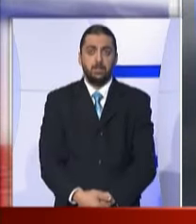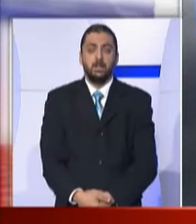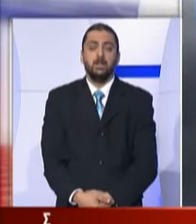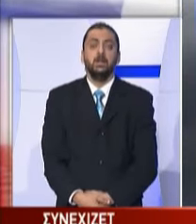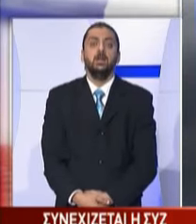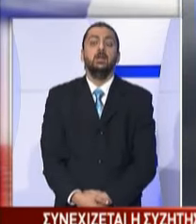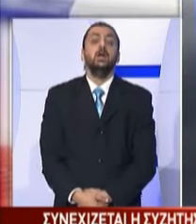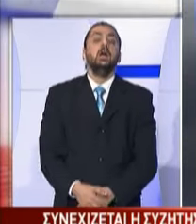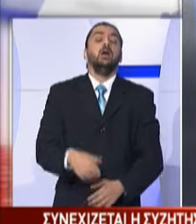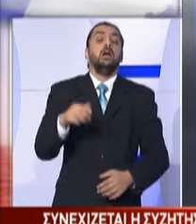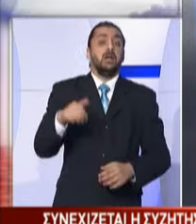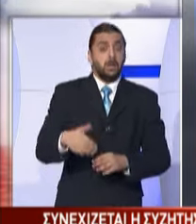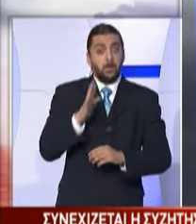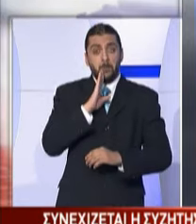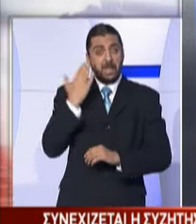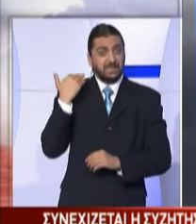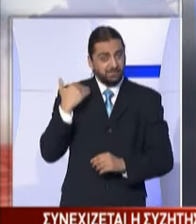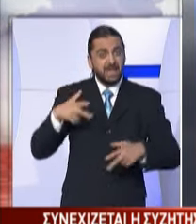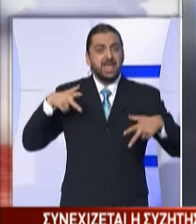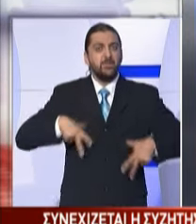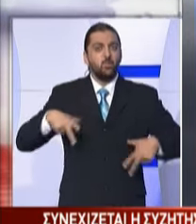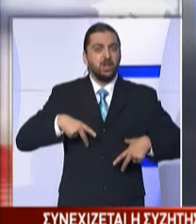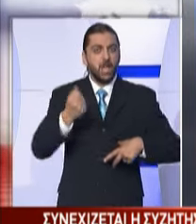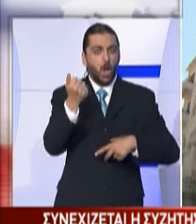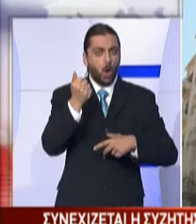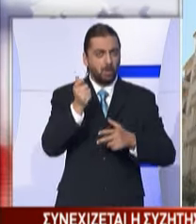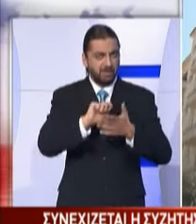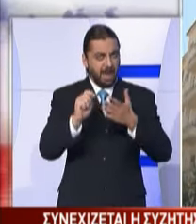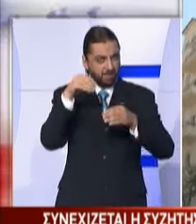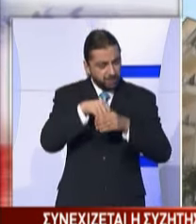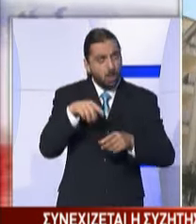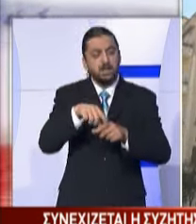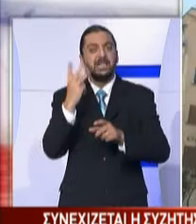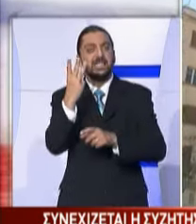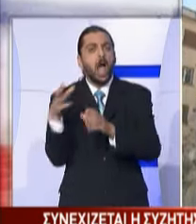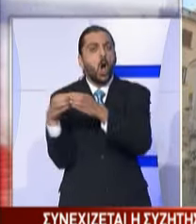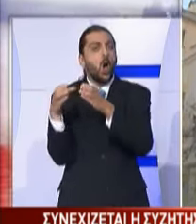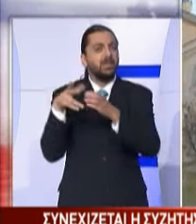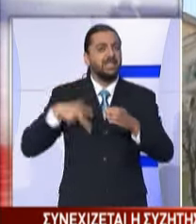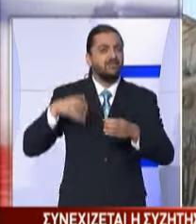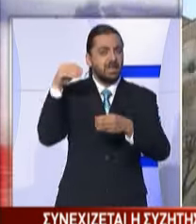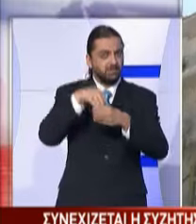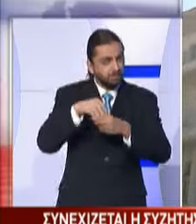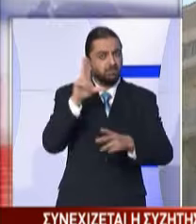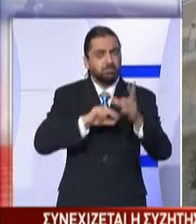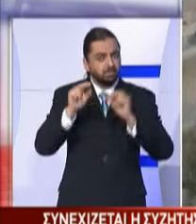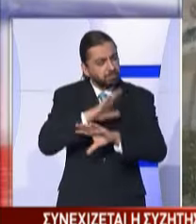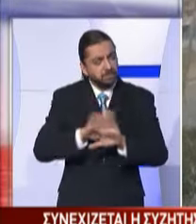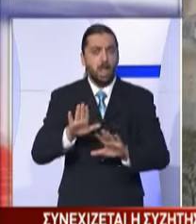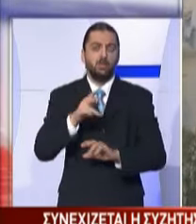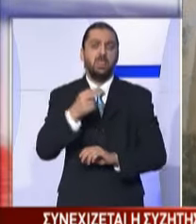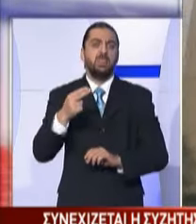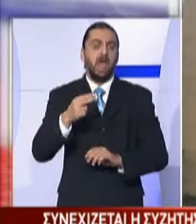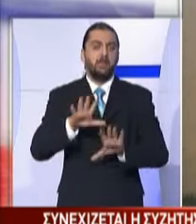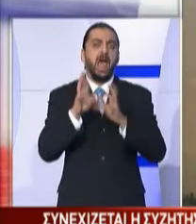Χωρίς να αληθούν αποφάσεις, ολοκληρώθηκε το μεσημέρι η σύσκεψη της Διακομματικής Επιτροπής στο Υπουργείο Οικονομικών για τον ενιαίο φόρο ακινήτων που θα εφαρμοστεί